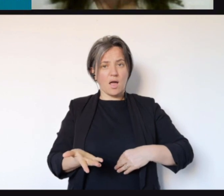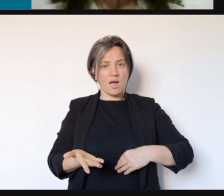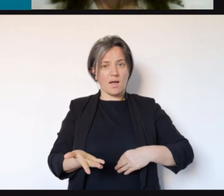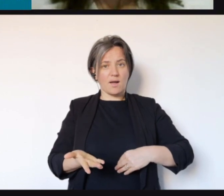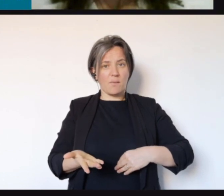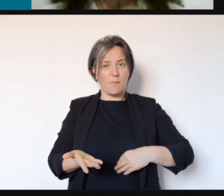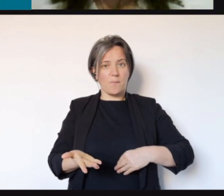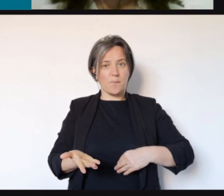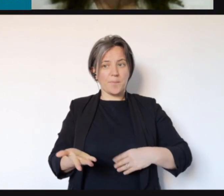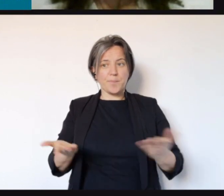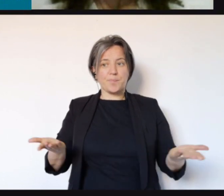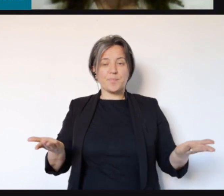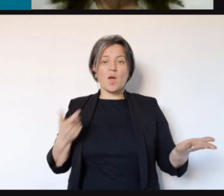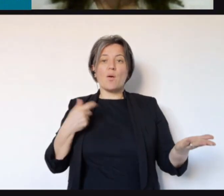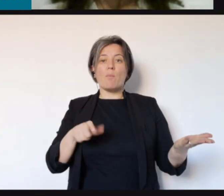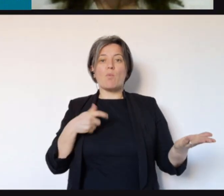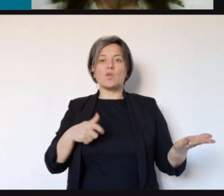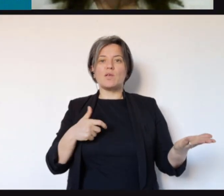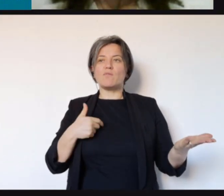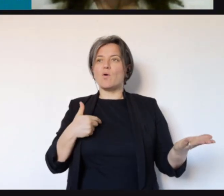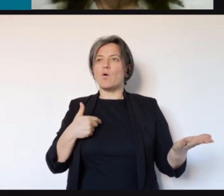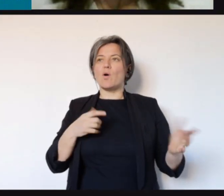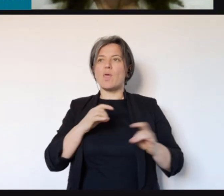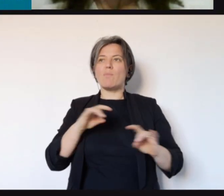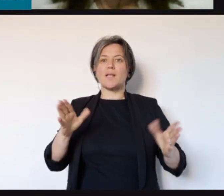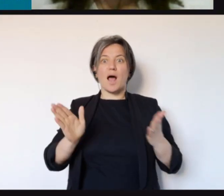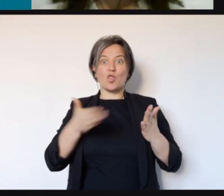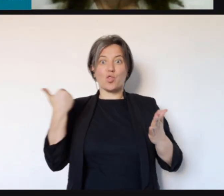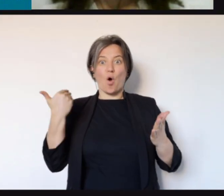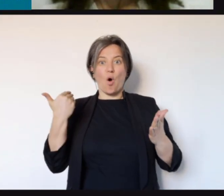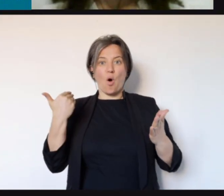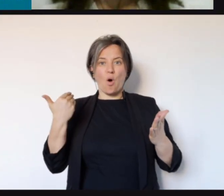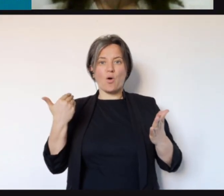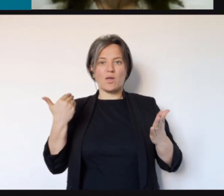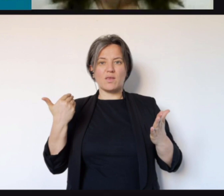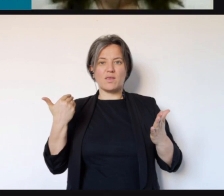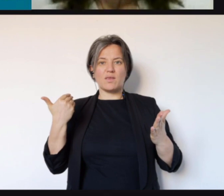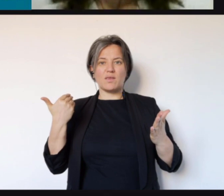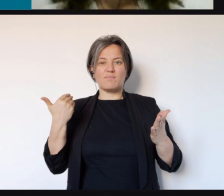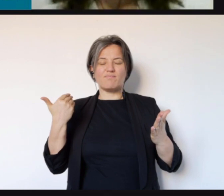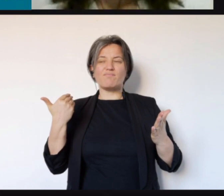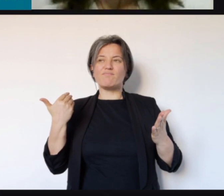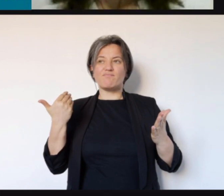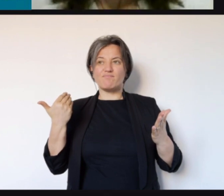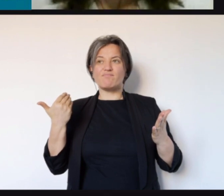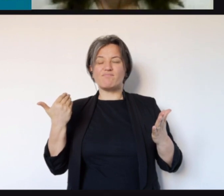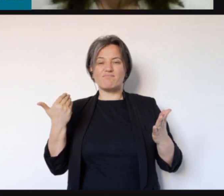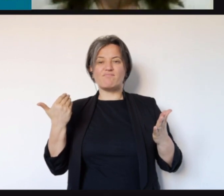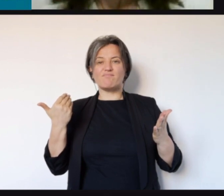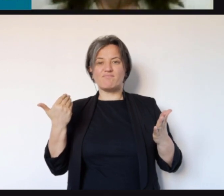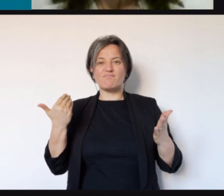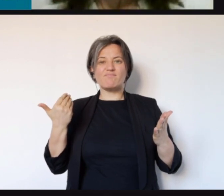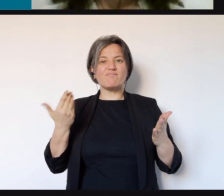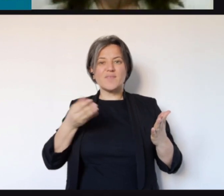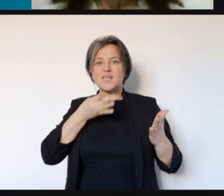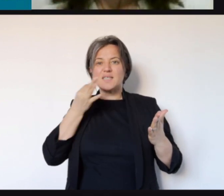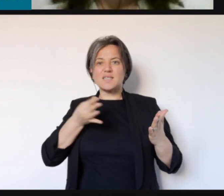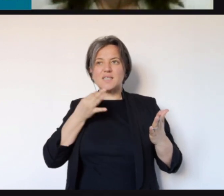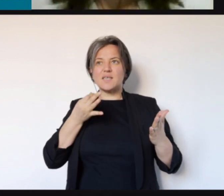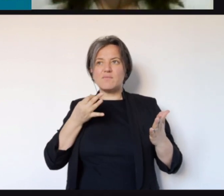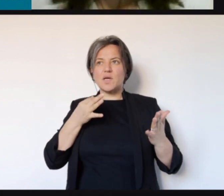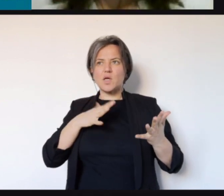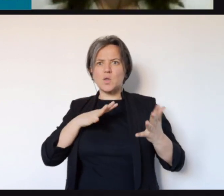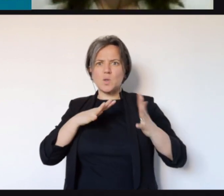se sono privato della mia libertà, io posso imbarbarirmi.